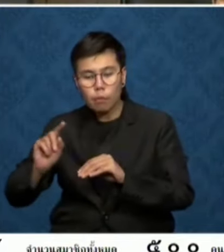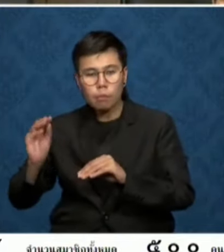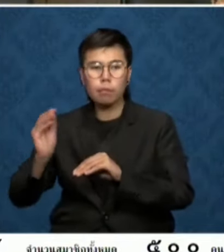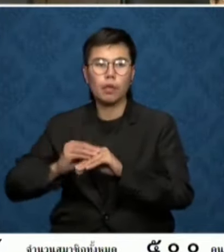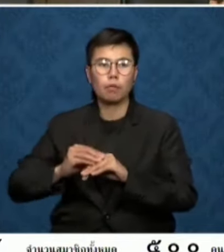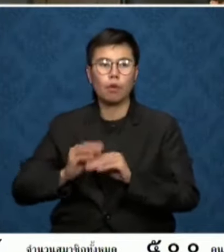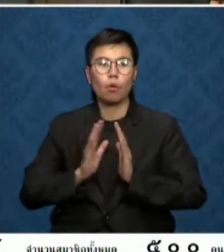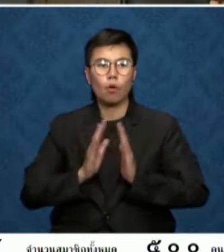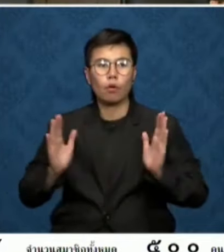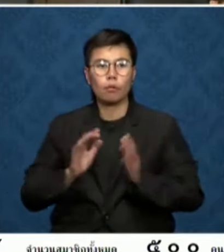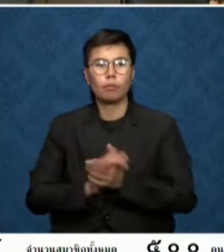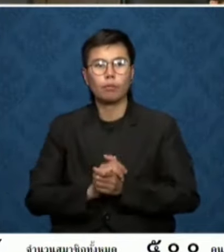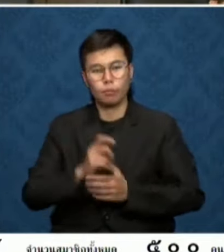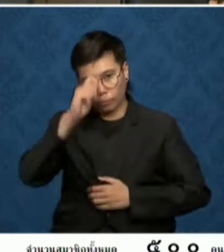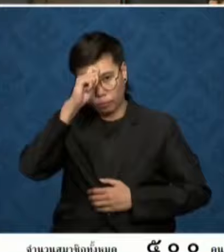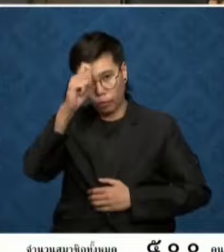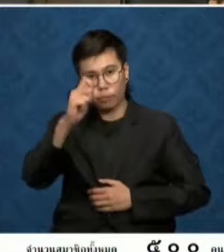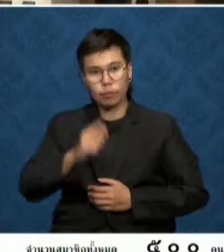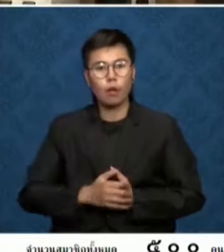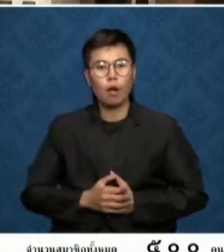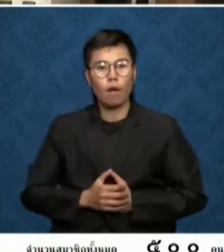บพระคุณท่านประธานครับ Respect